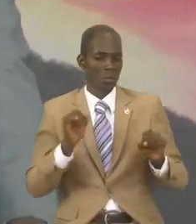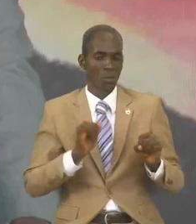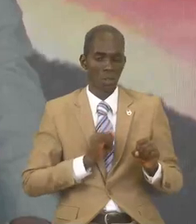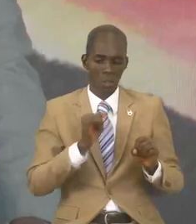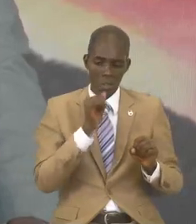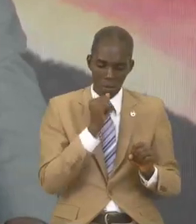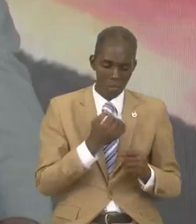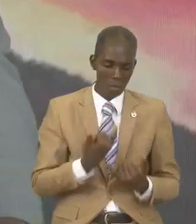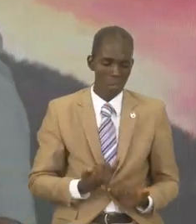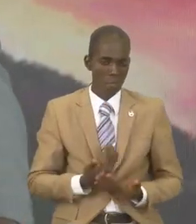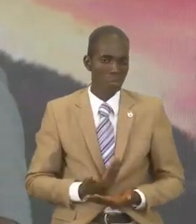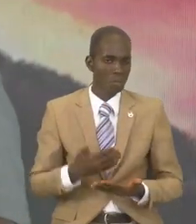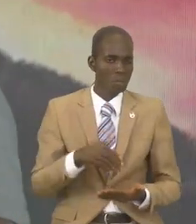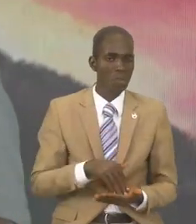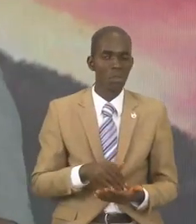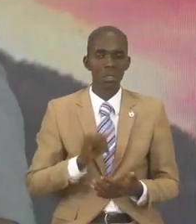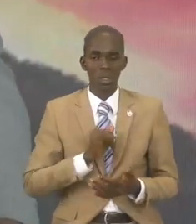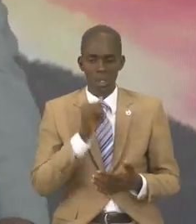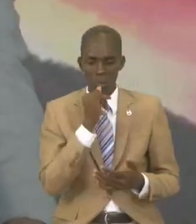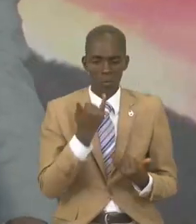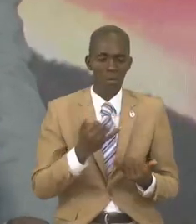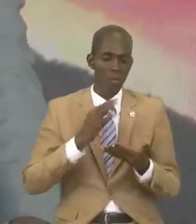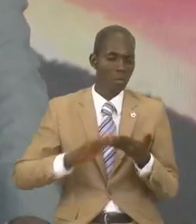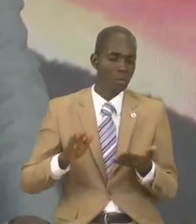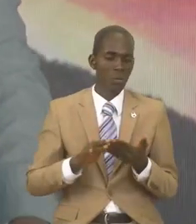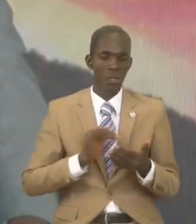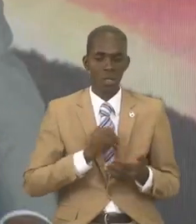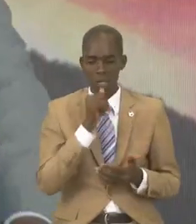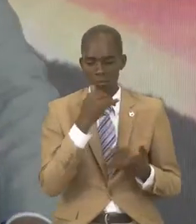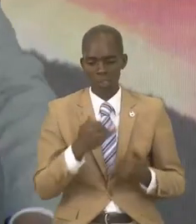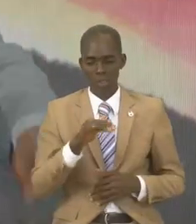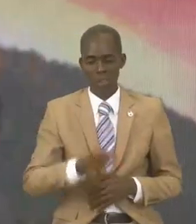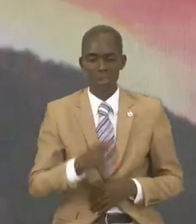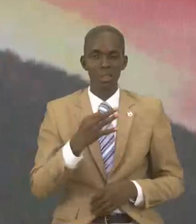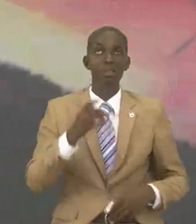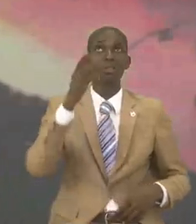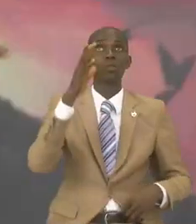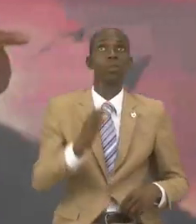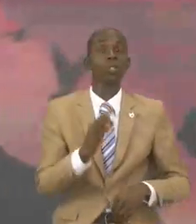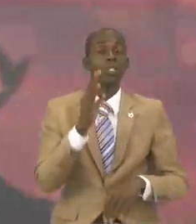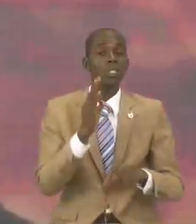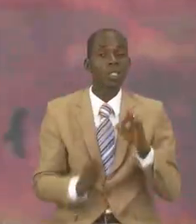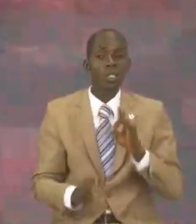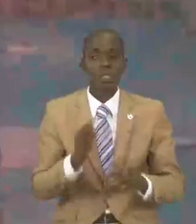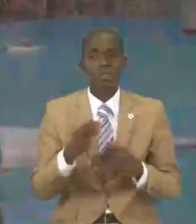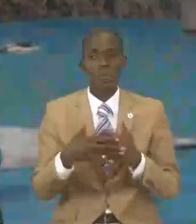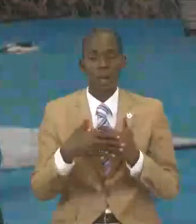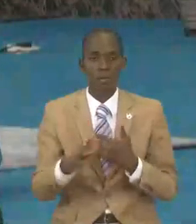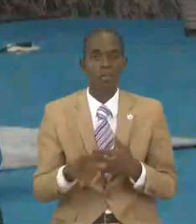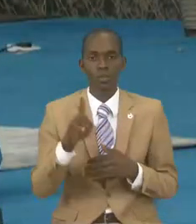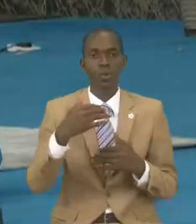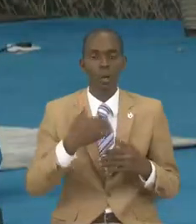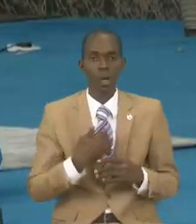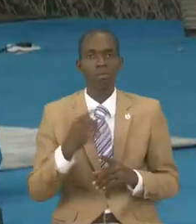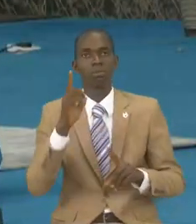justifié, né de nouveau, pardonné, enfant de Dieu, si avec cette